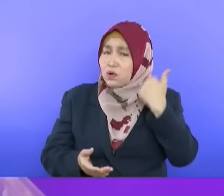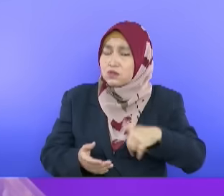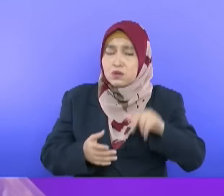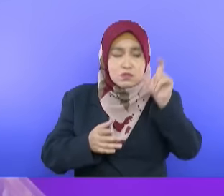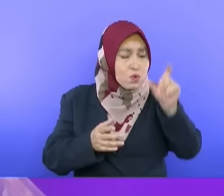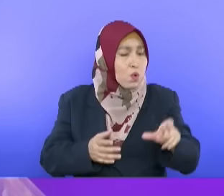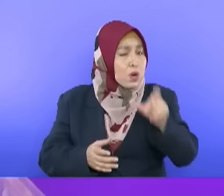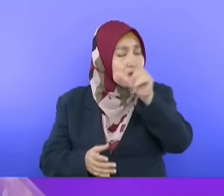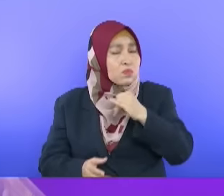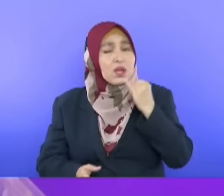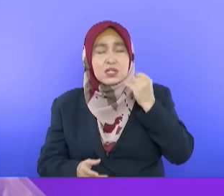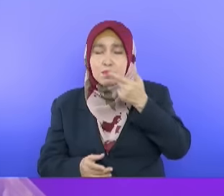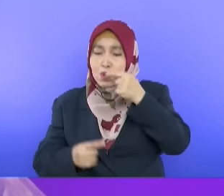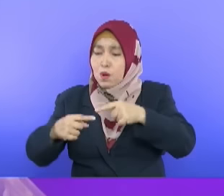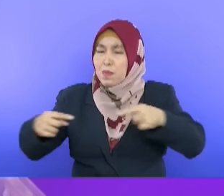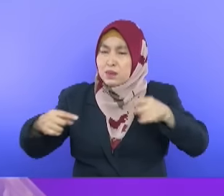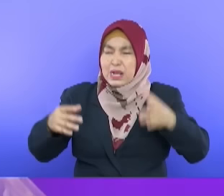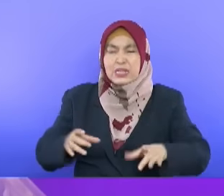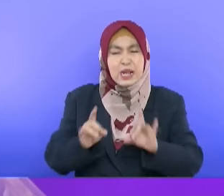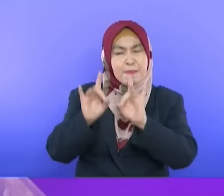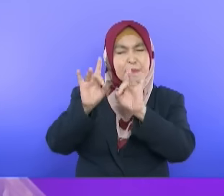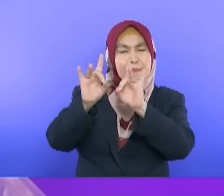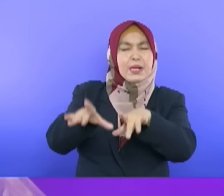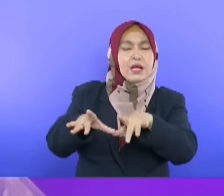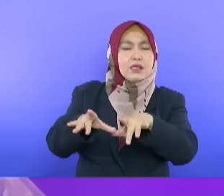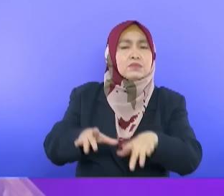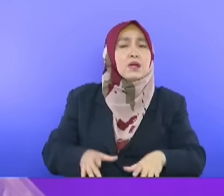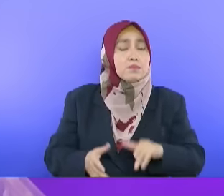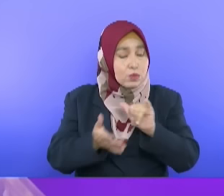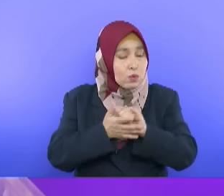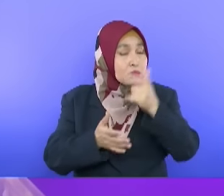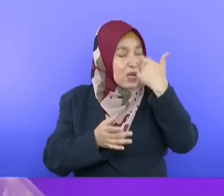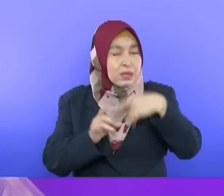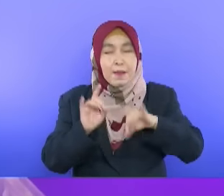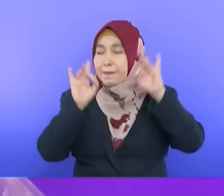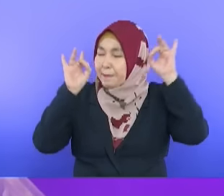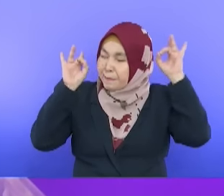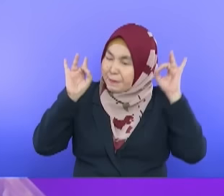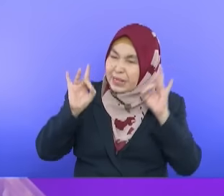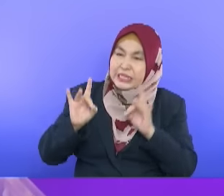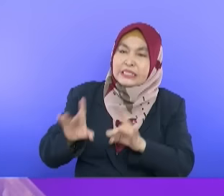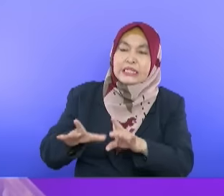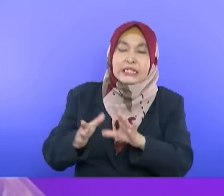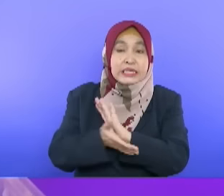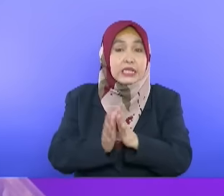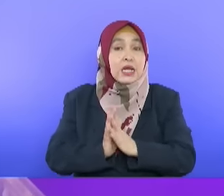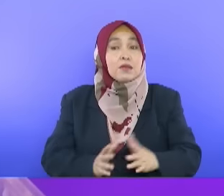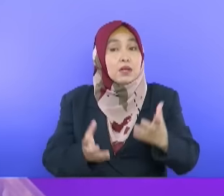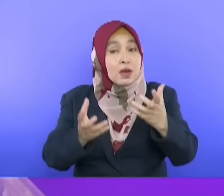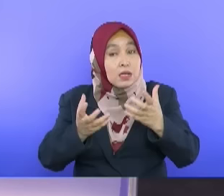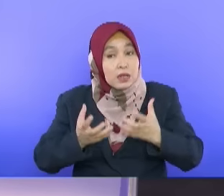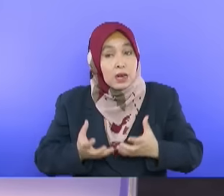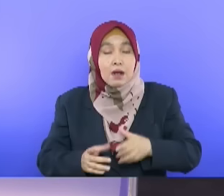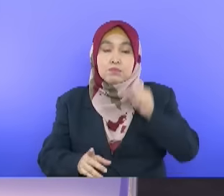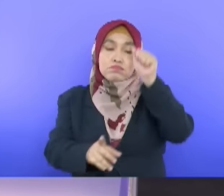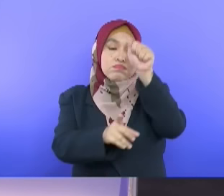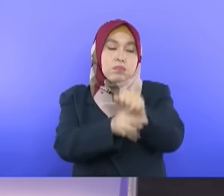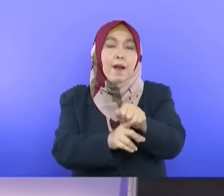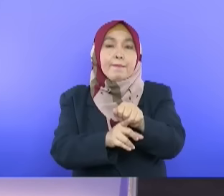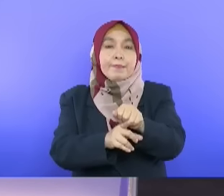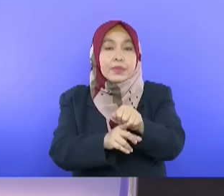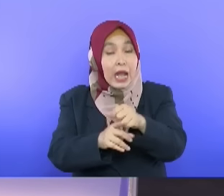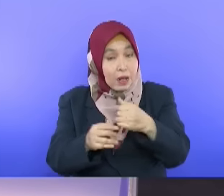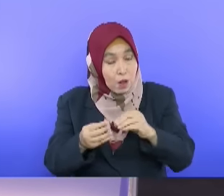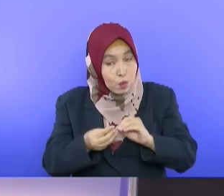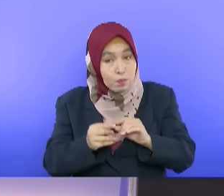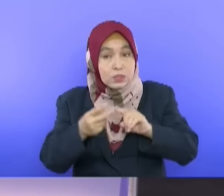hasad disebabkan permusuhan dan kebencian Itu sebab pertama ya bahasa benci seseorang maka akhirnya dia nah seseorang misalnya